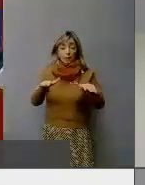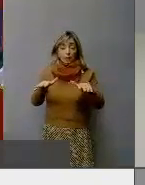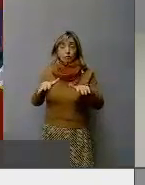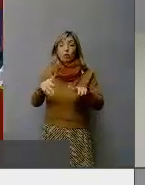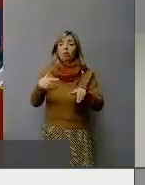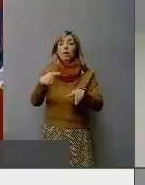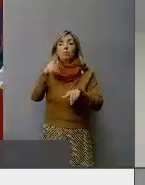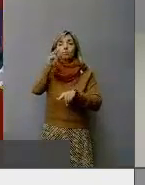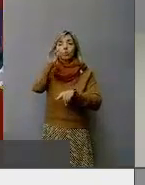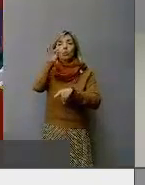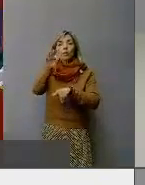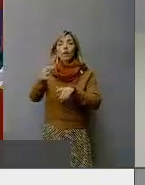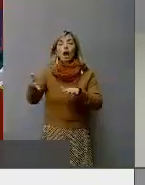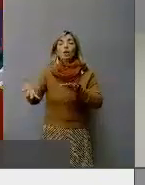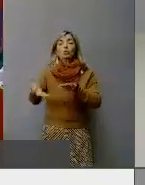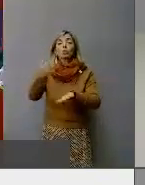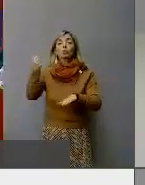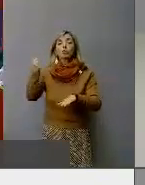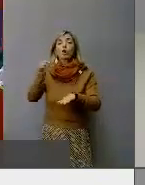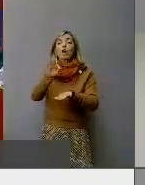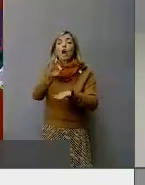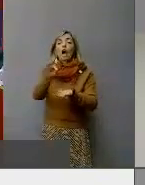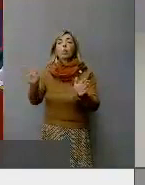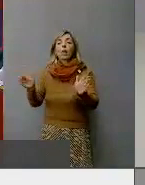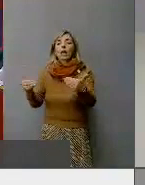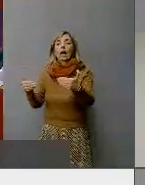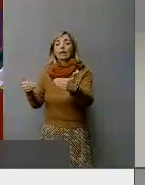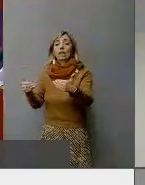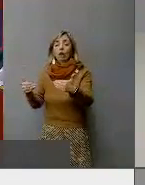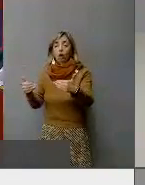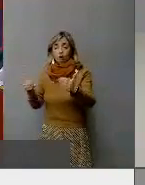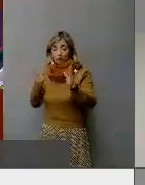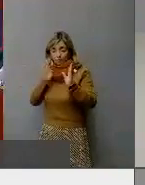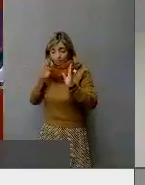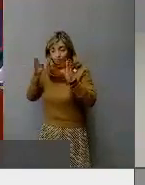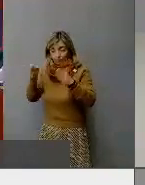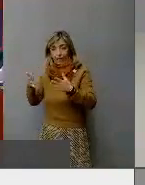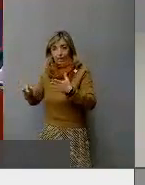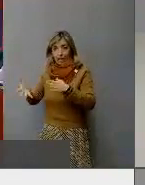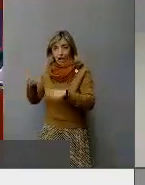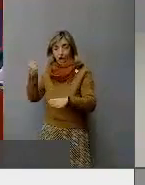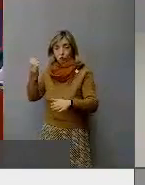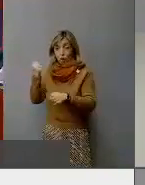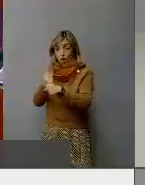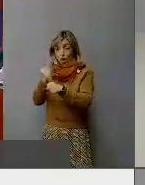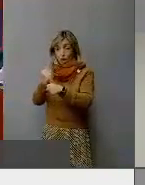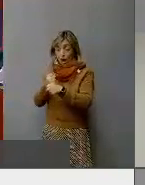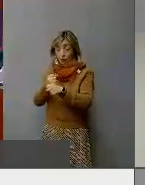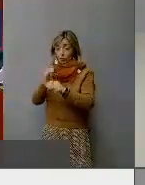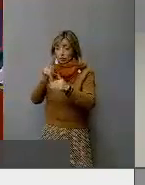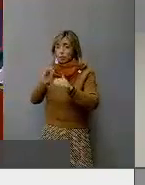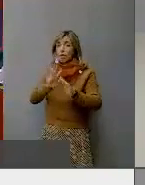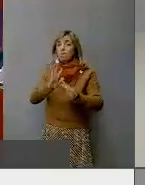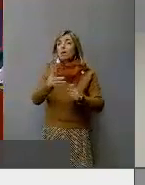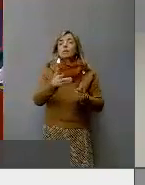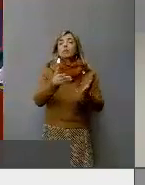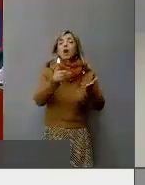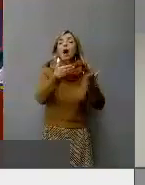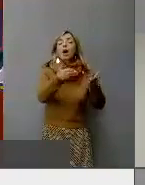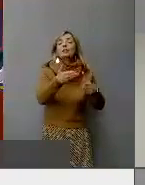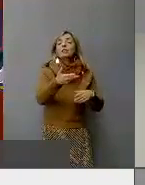hanno sempre comunque sottolineato un fabbisogno importante allora se si vuole come